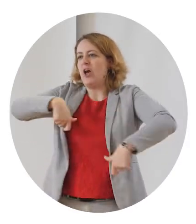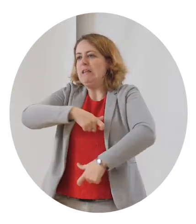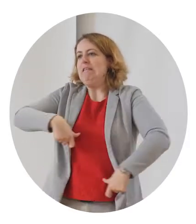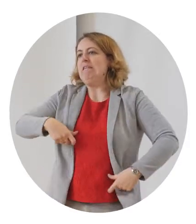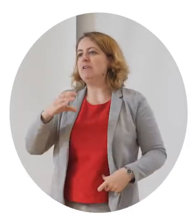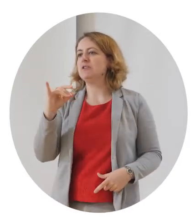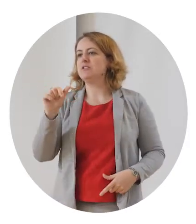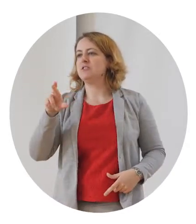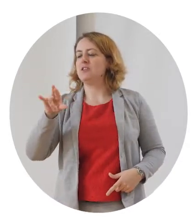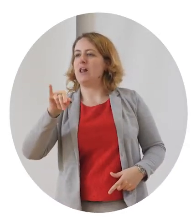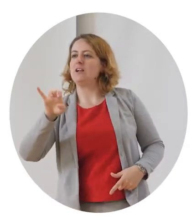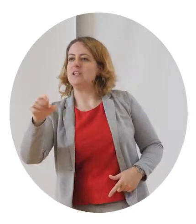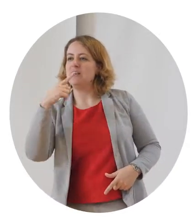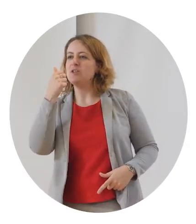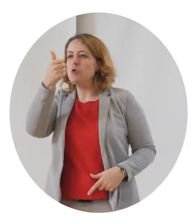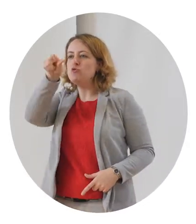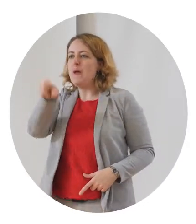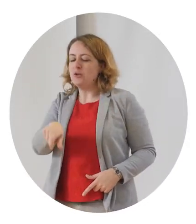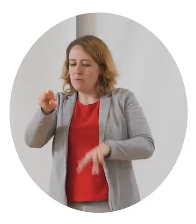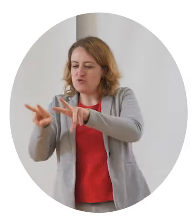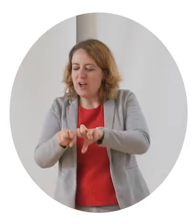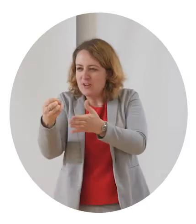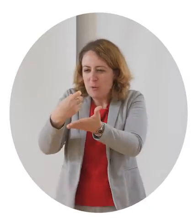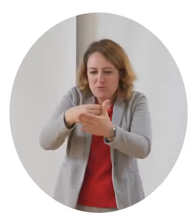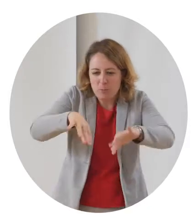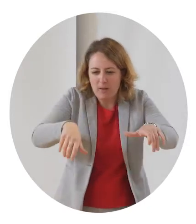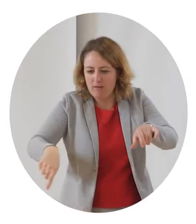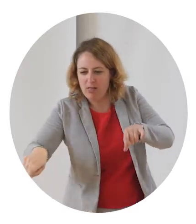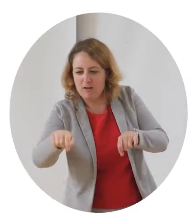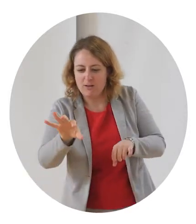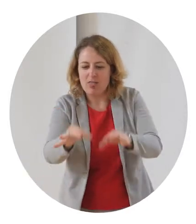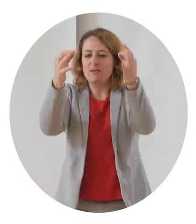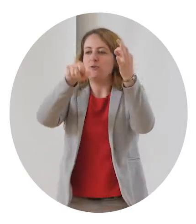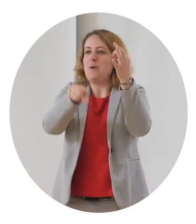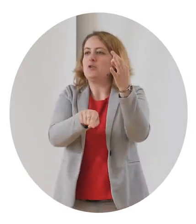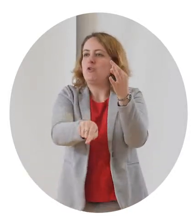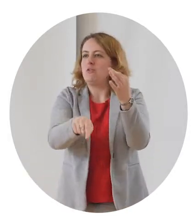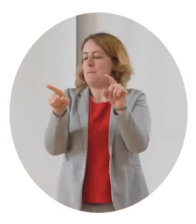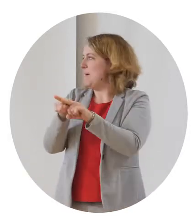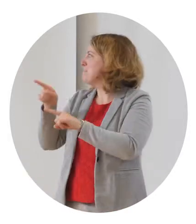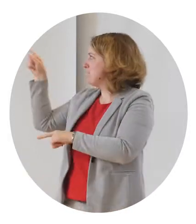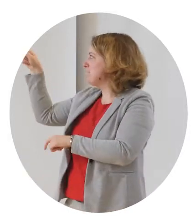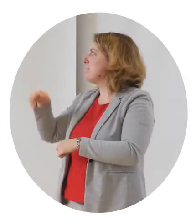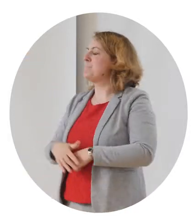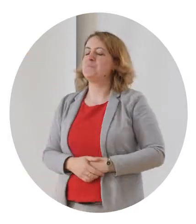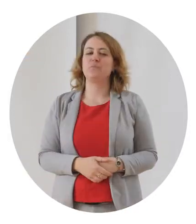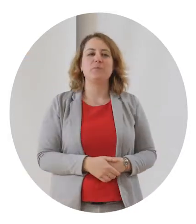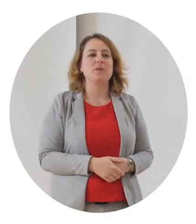plein d'informations. Et voilà. Et là, je ne sais pas ce qu'ils font. Ah oui. Et là, c'est